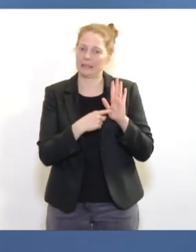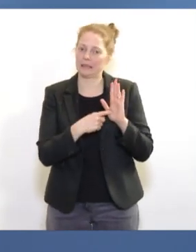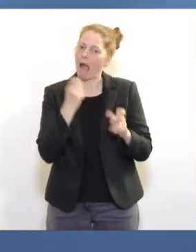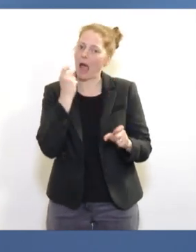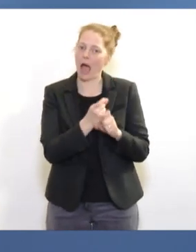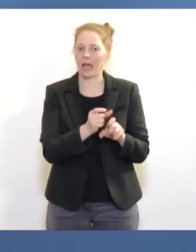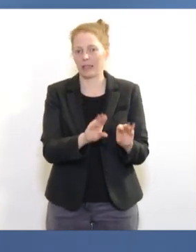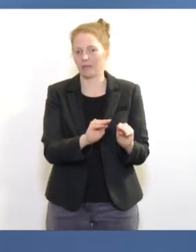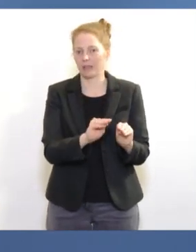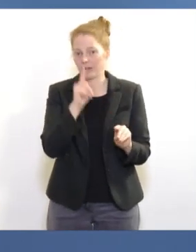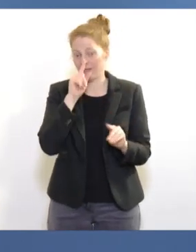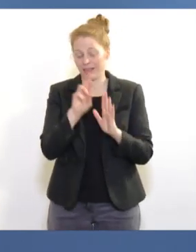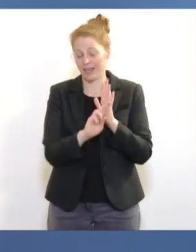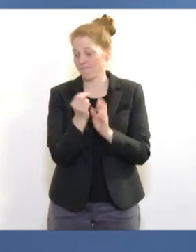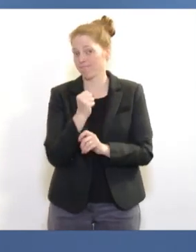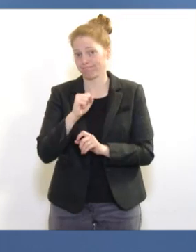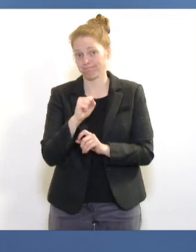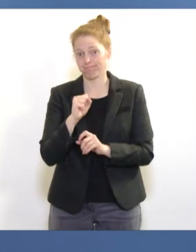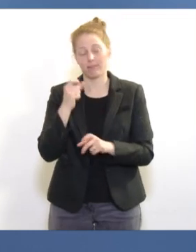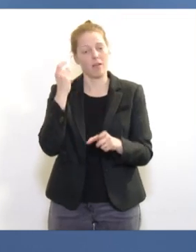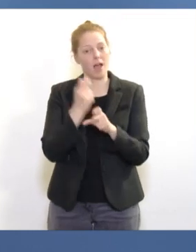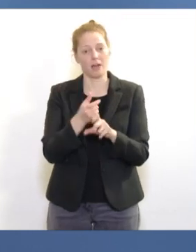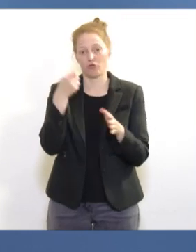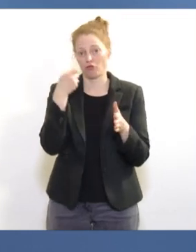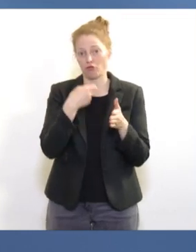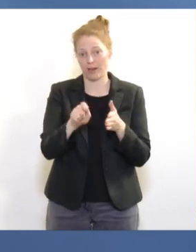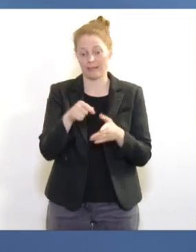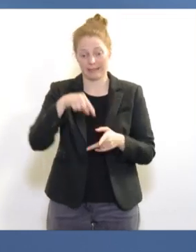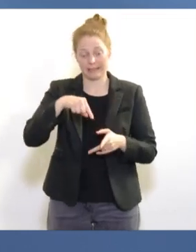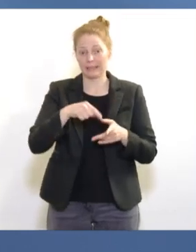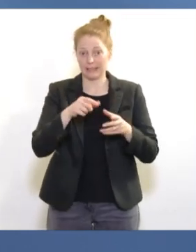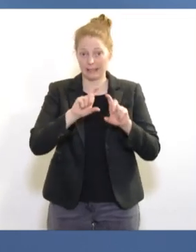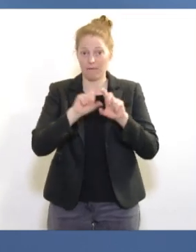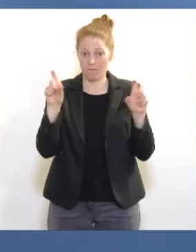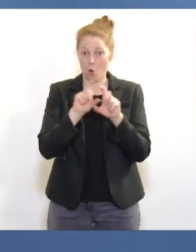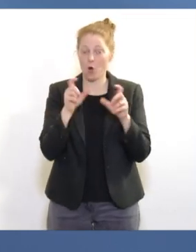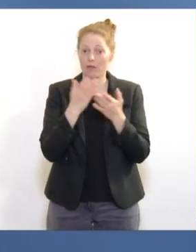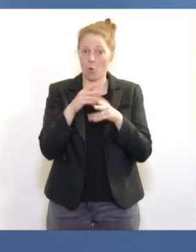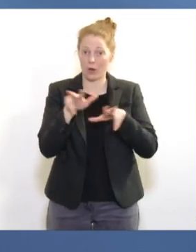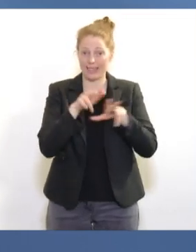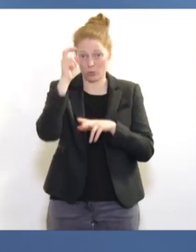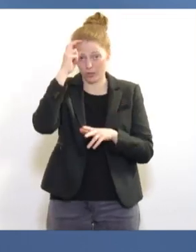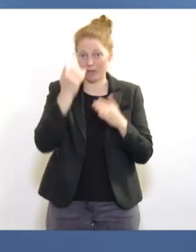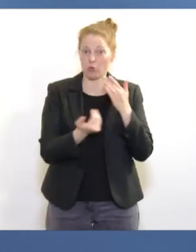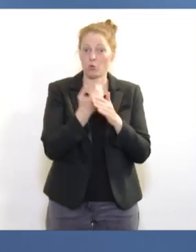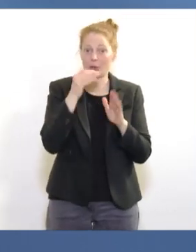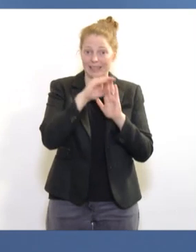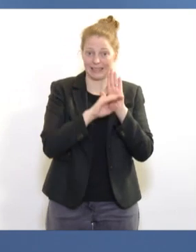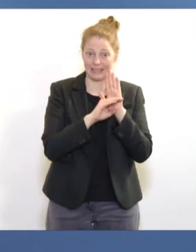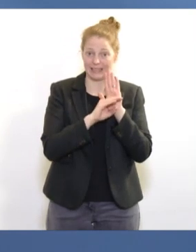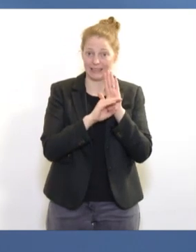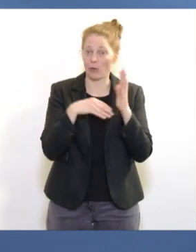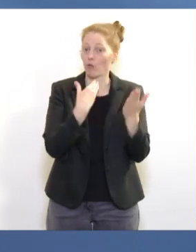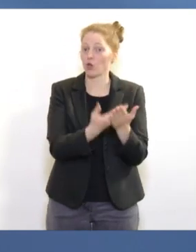sich nicht unter Regeln halten. Dafür werde ich noch das Woche ein Gesetzprojekt an die Regierungsrat bringen, wo wir die Strophen